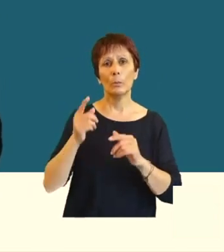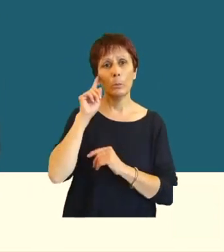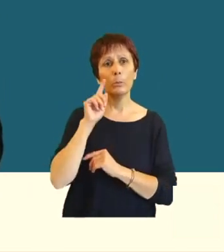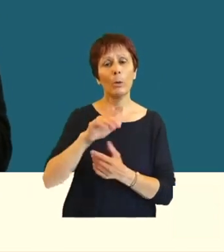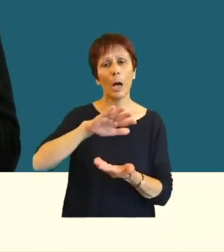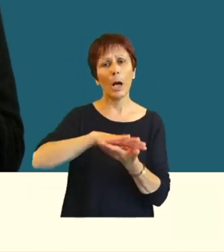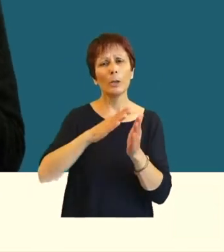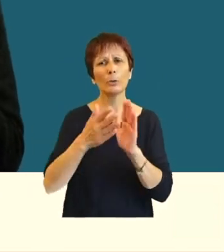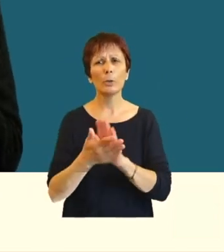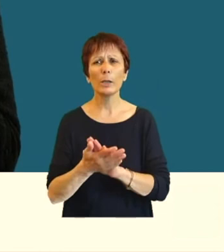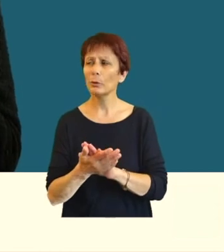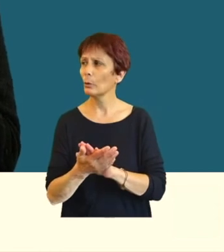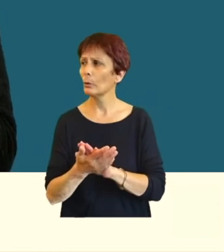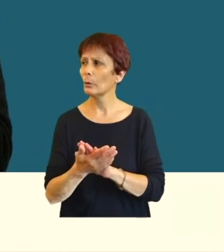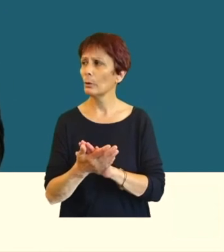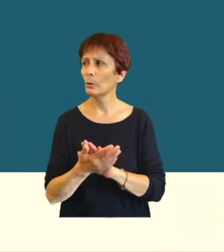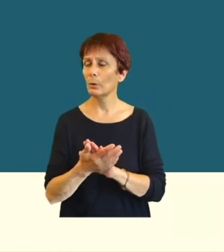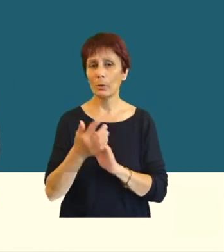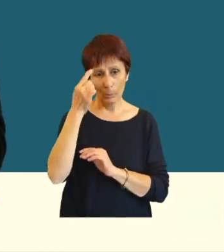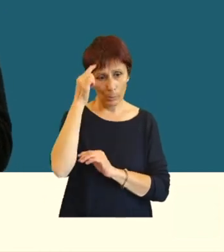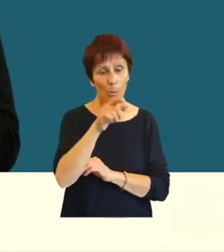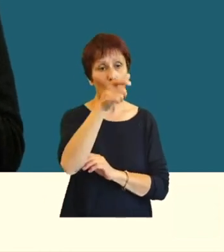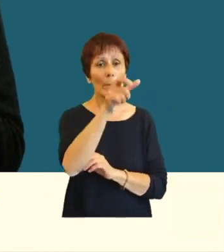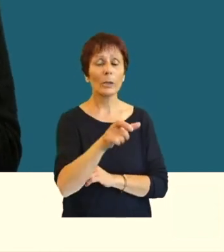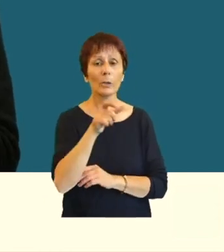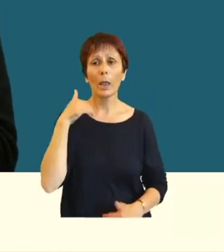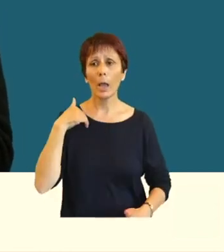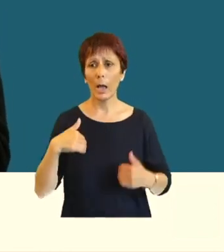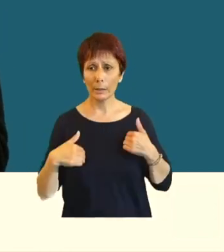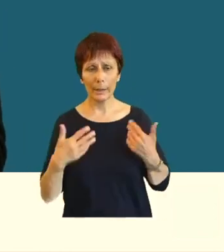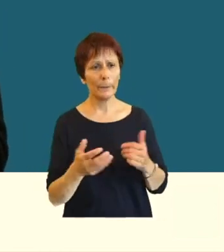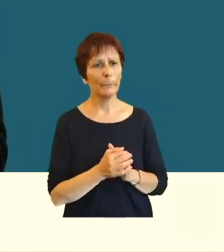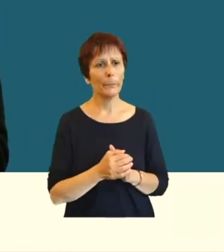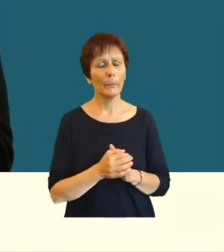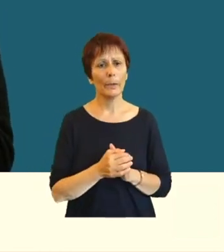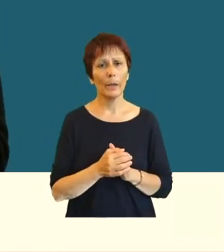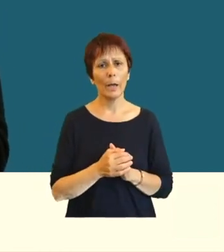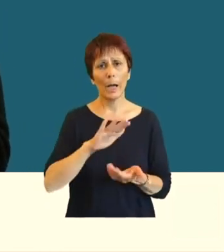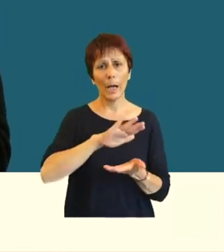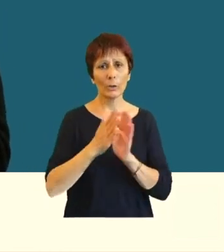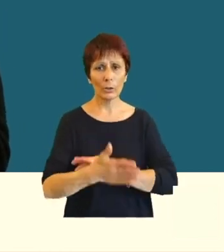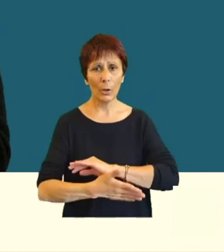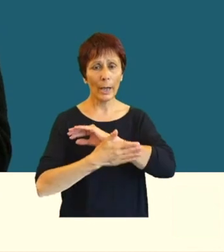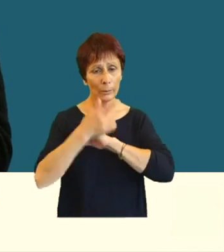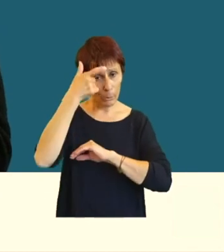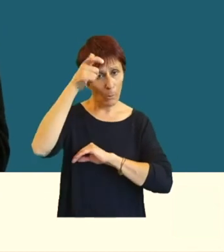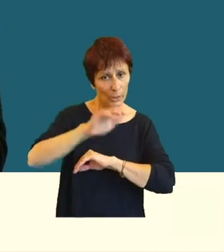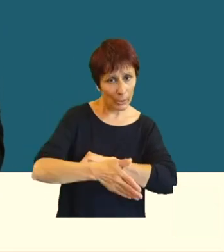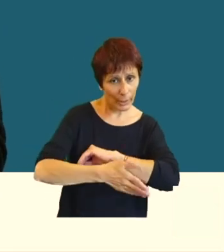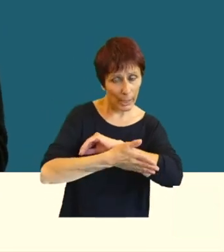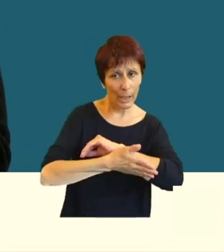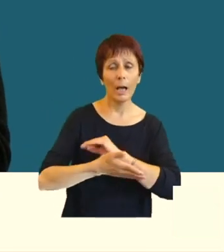pour une association envers les personnes handicapées. Il s'agit d'une association d'aide aux aidants, association d'un